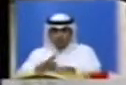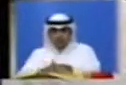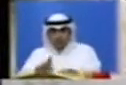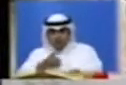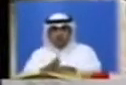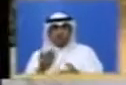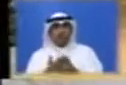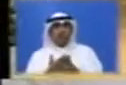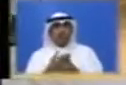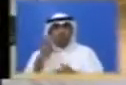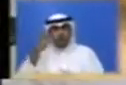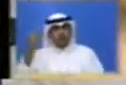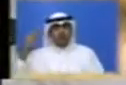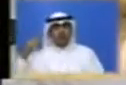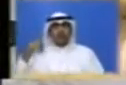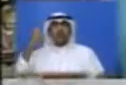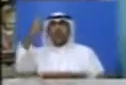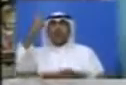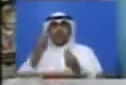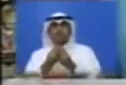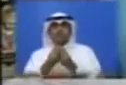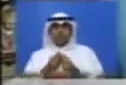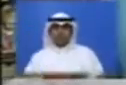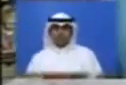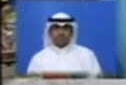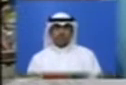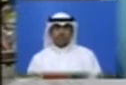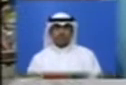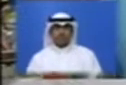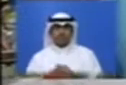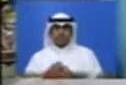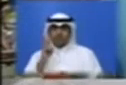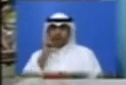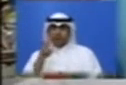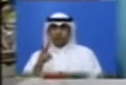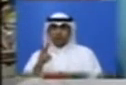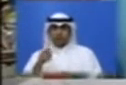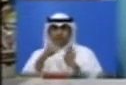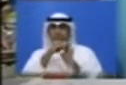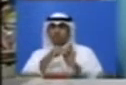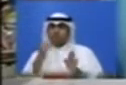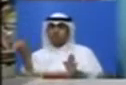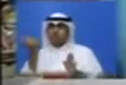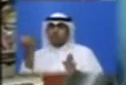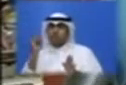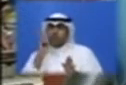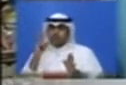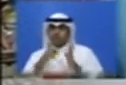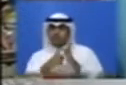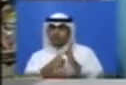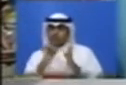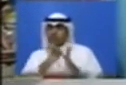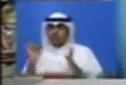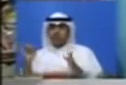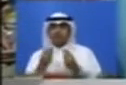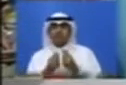وتوسعة على الفقراء والمساكين. ترطوا لذبح الأضحية شروطا، فمنها ما كان من